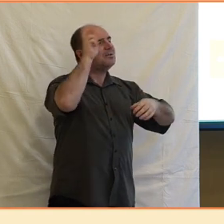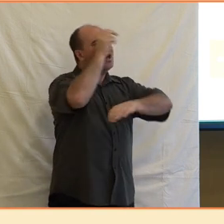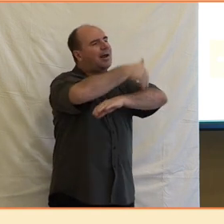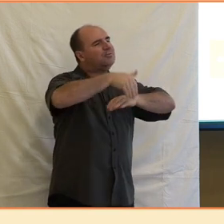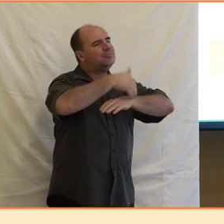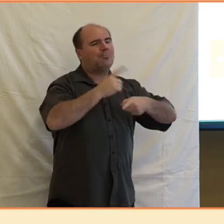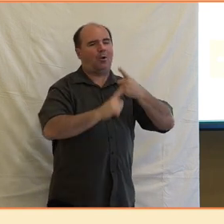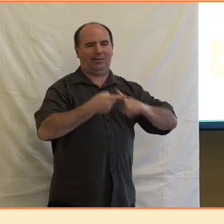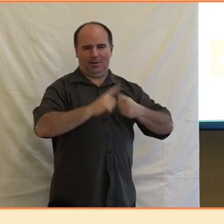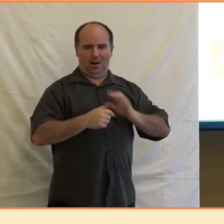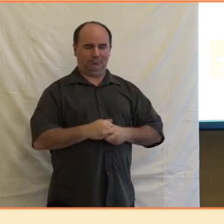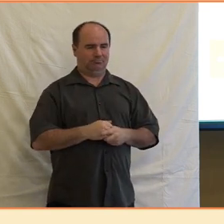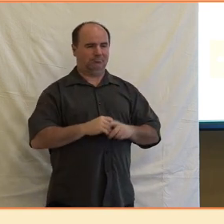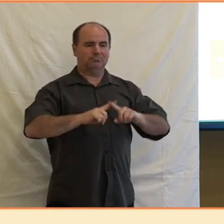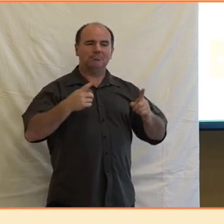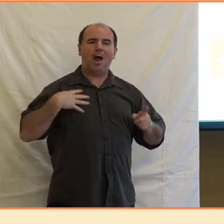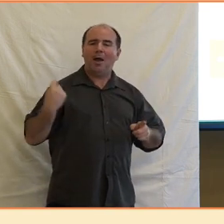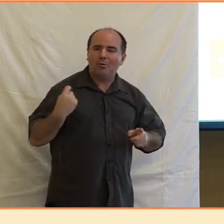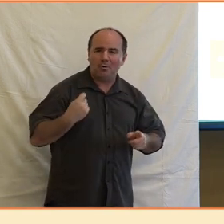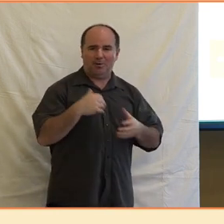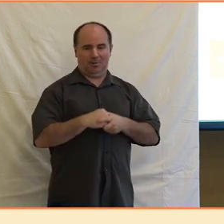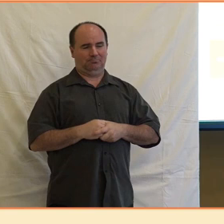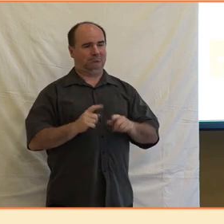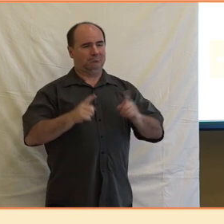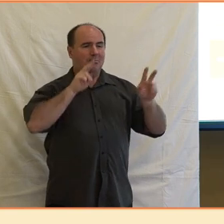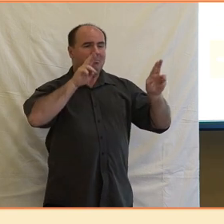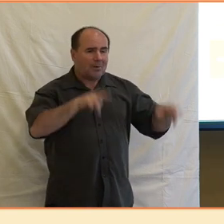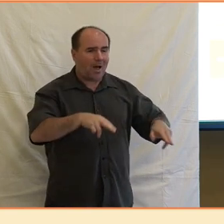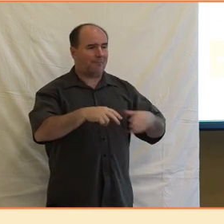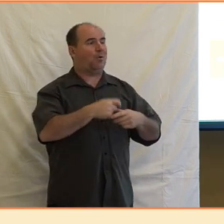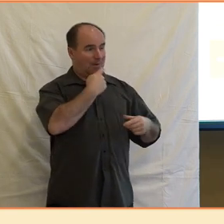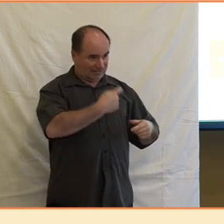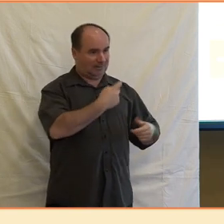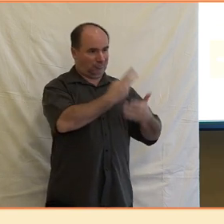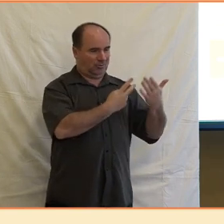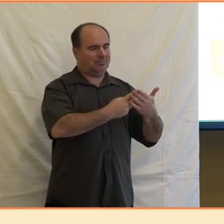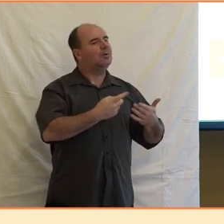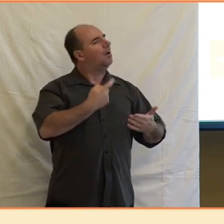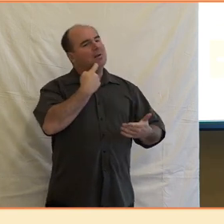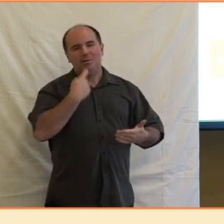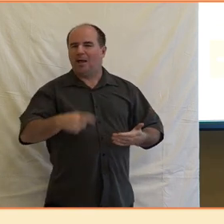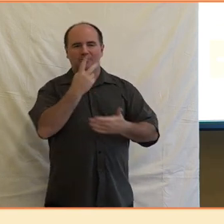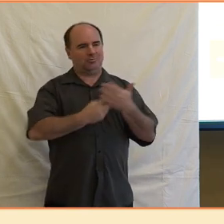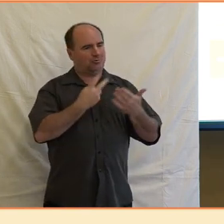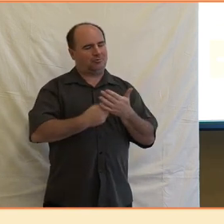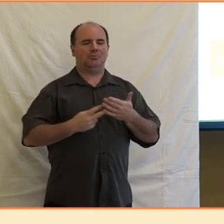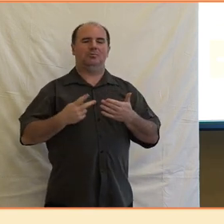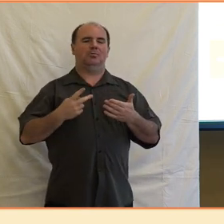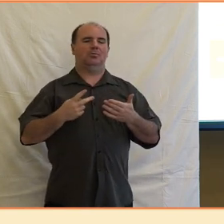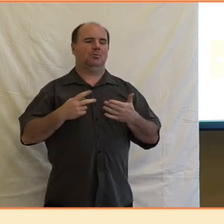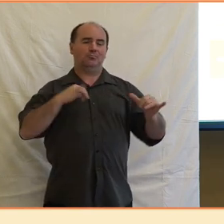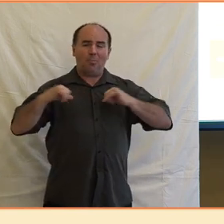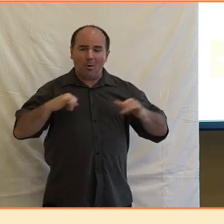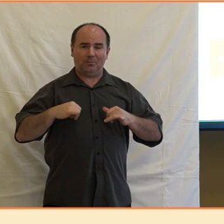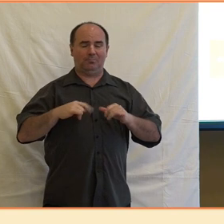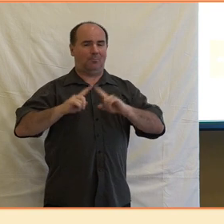politikou, ekonomikou, právem a podobně, ale nechci číst o sportu nebo o automobilech. Tedy zde je ta